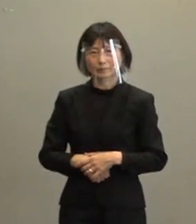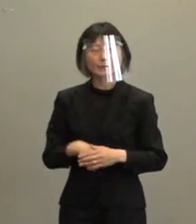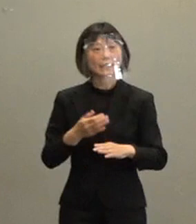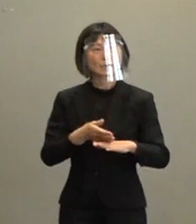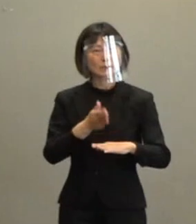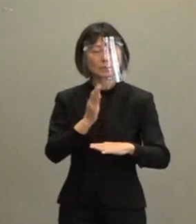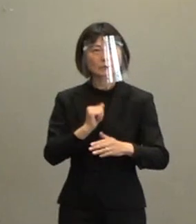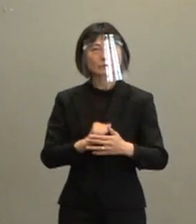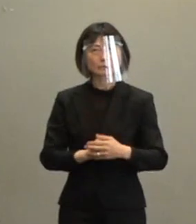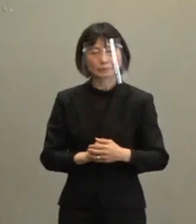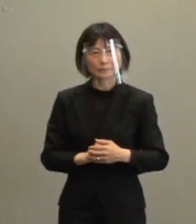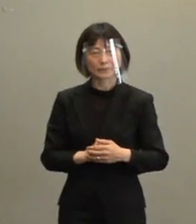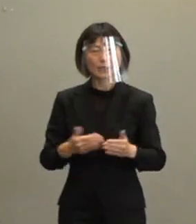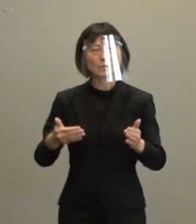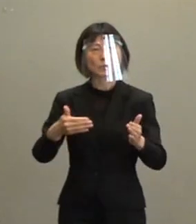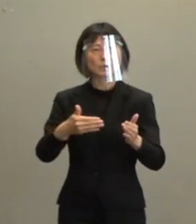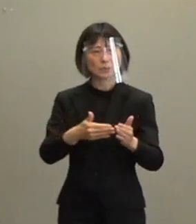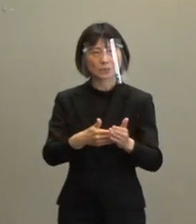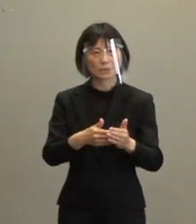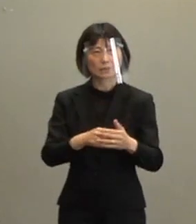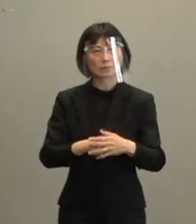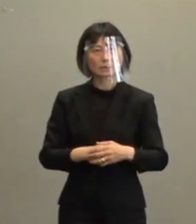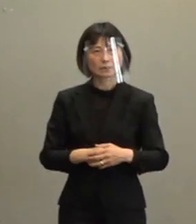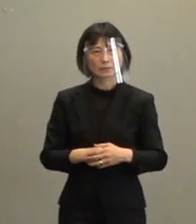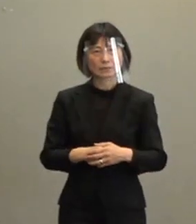ありがとうございます。すみません、最後にですね、